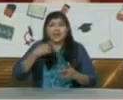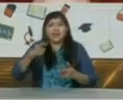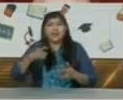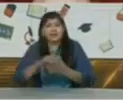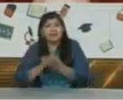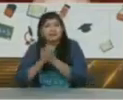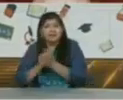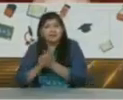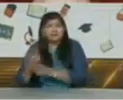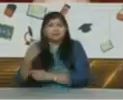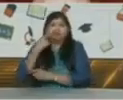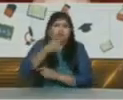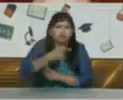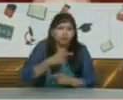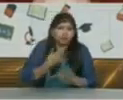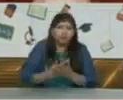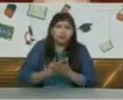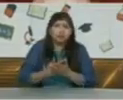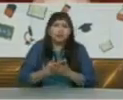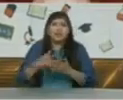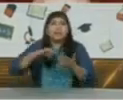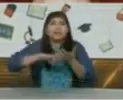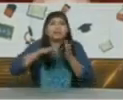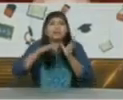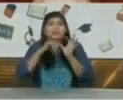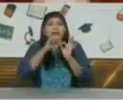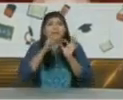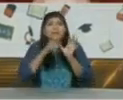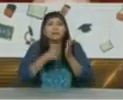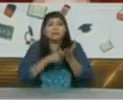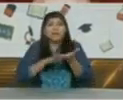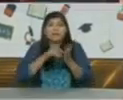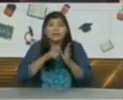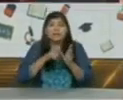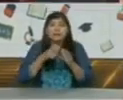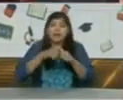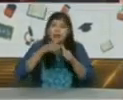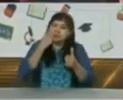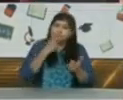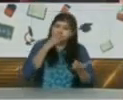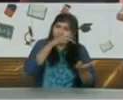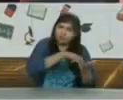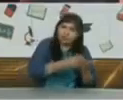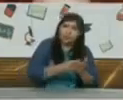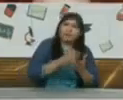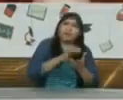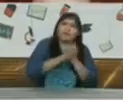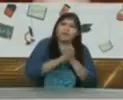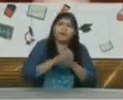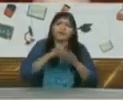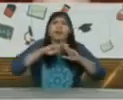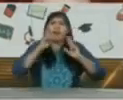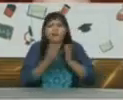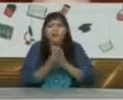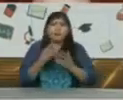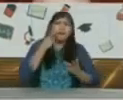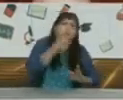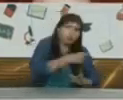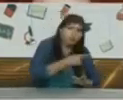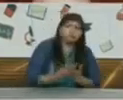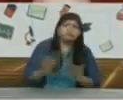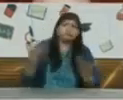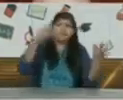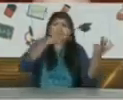दोस्तों को भी कहो कि साबरमती आश्रम जाना चाहिए और अपने परिवार और मित्रों के भी कहो कि साबरमती आश्रम